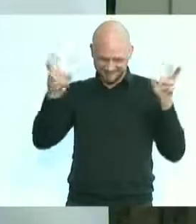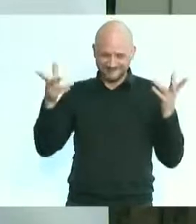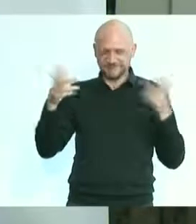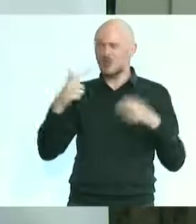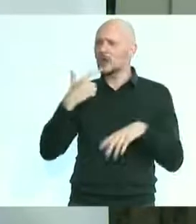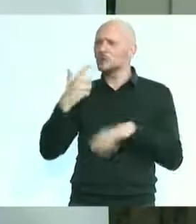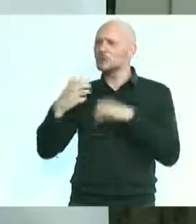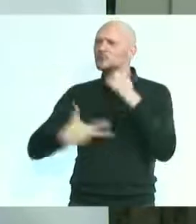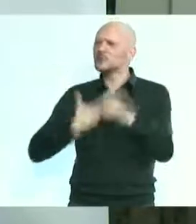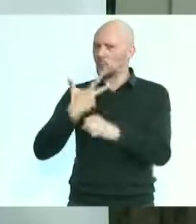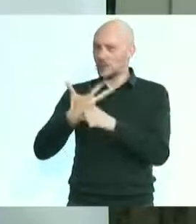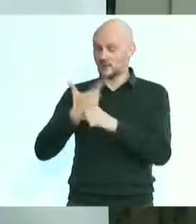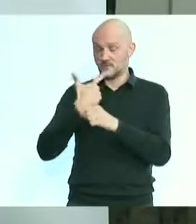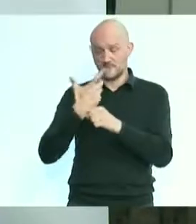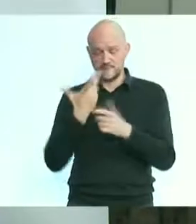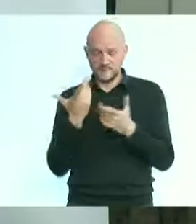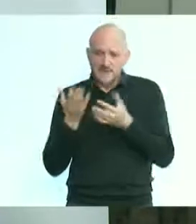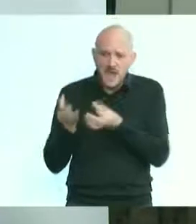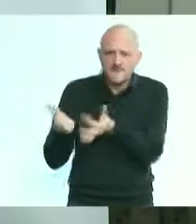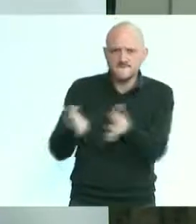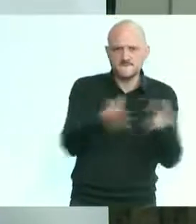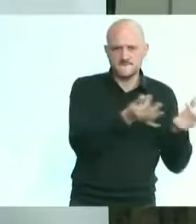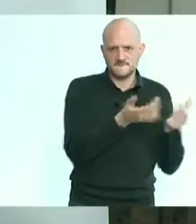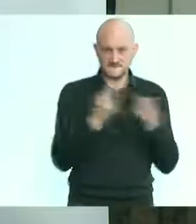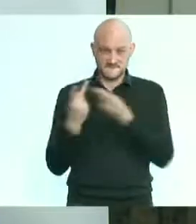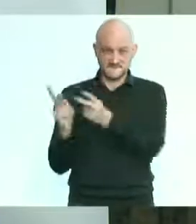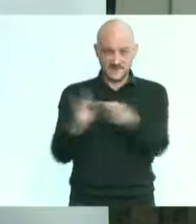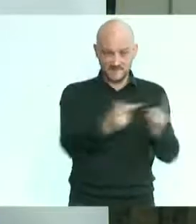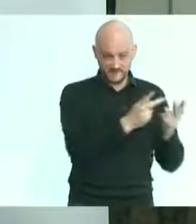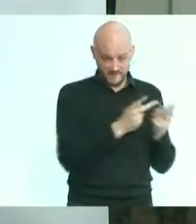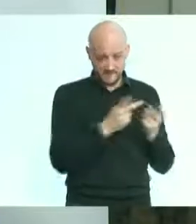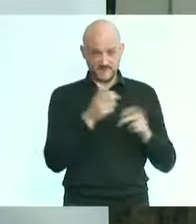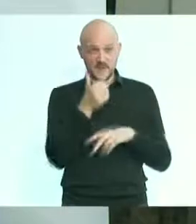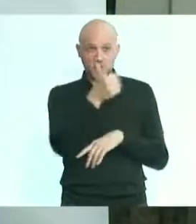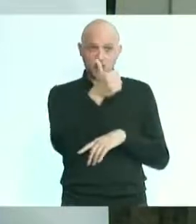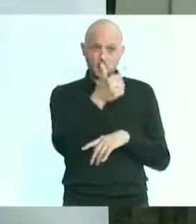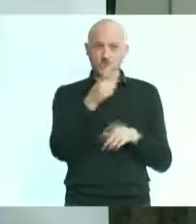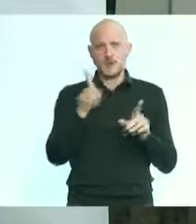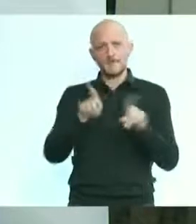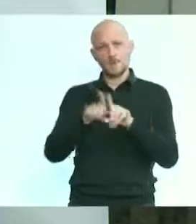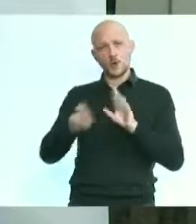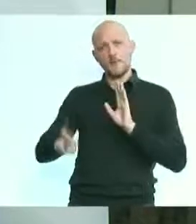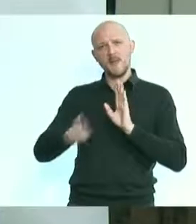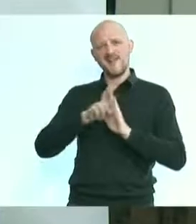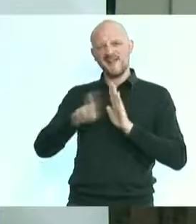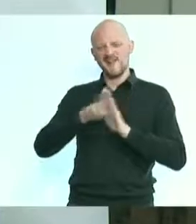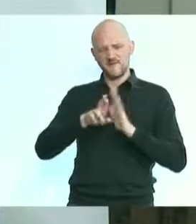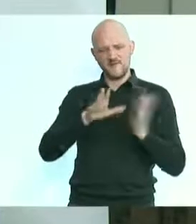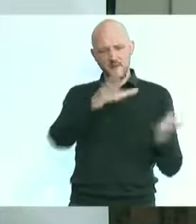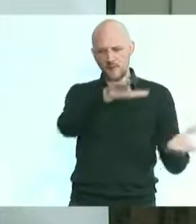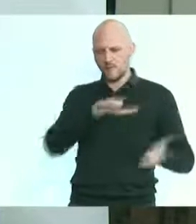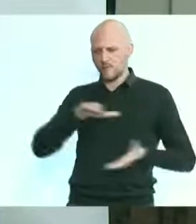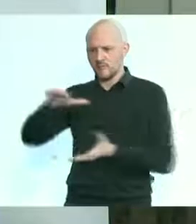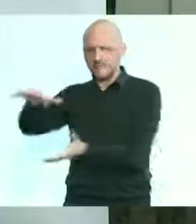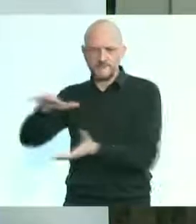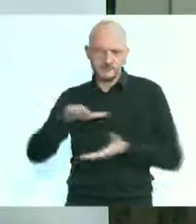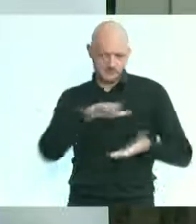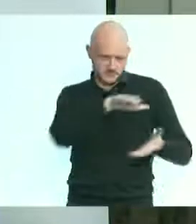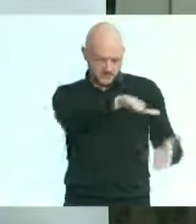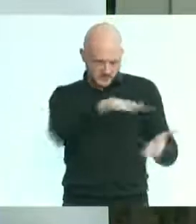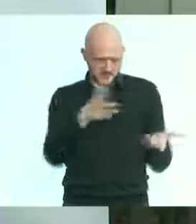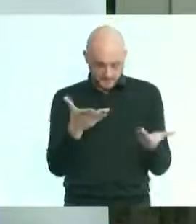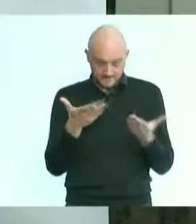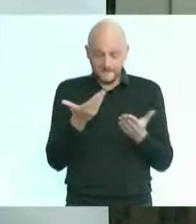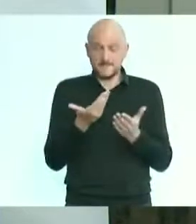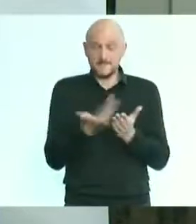justement de sensibilisation des collectivités. Il sera l'interface, je dirais, avec les collectivités et les ambassadeurs de l'accessibilité, justement pour